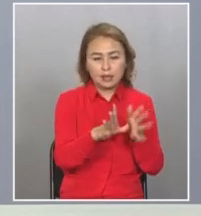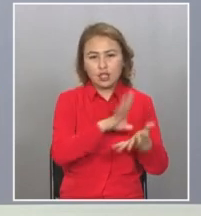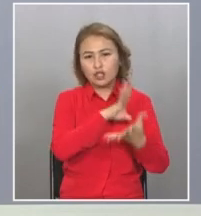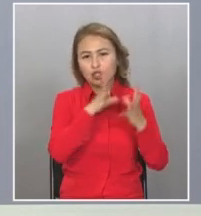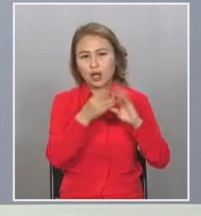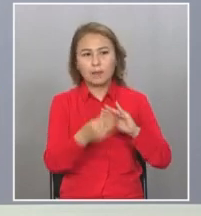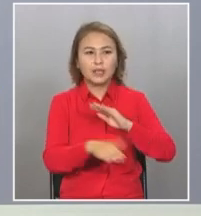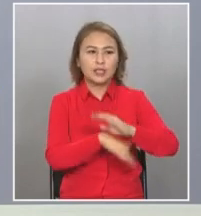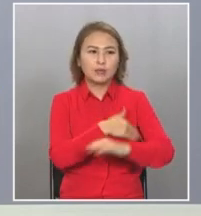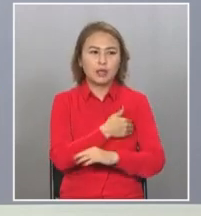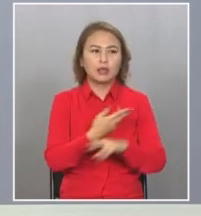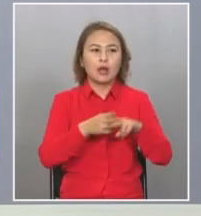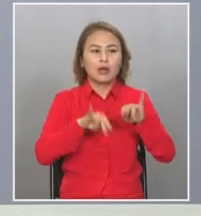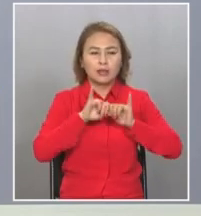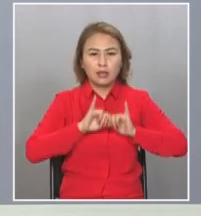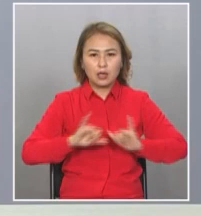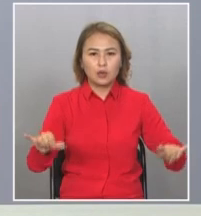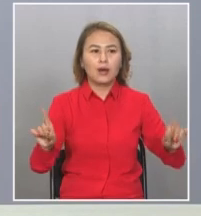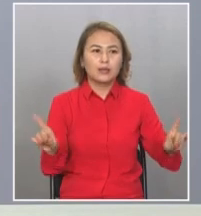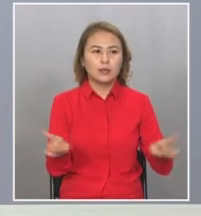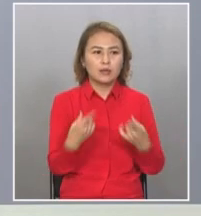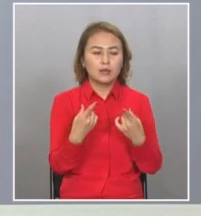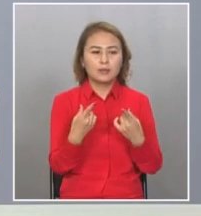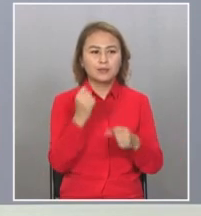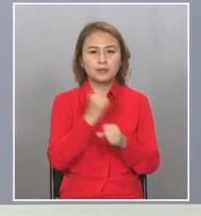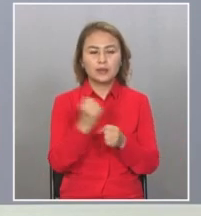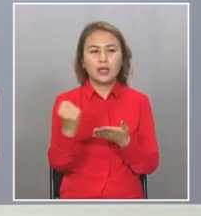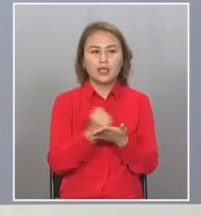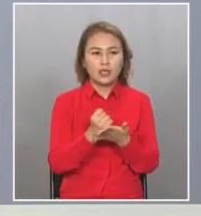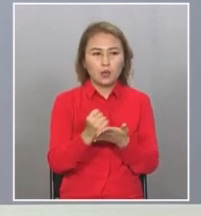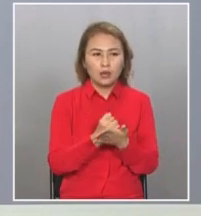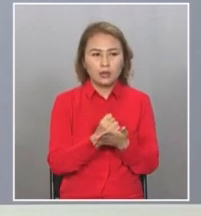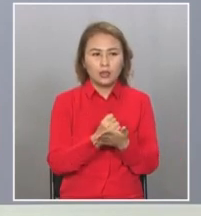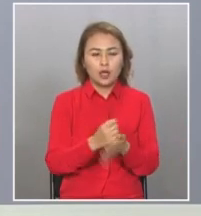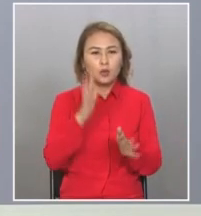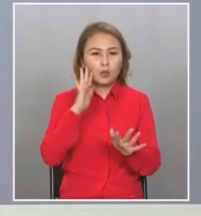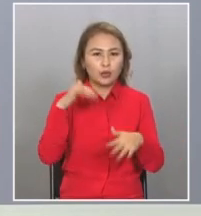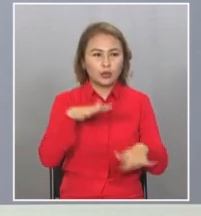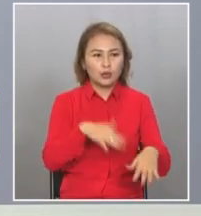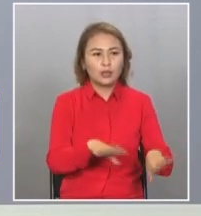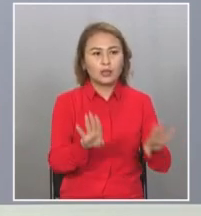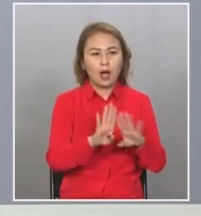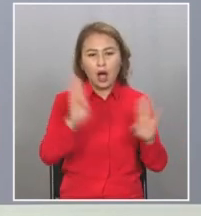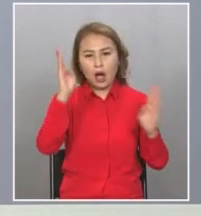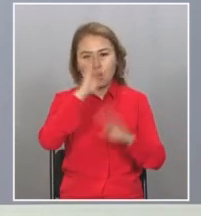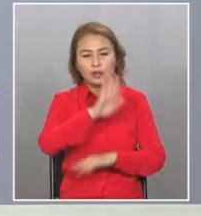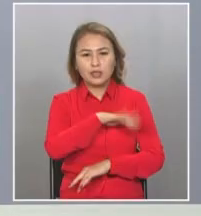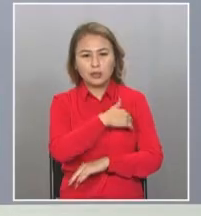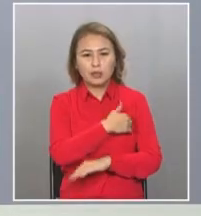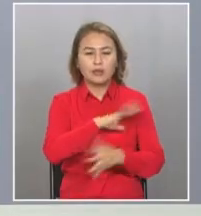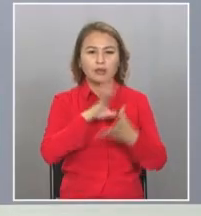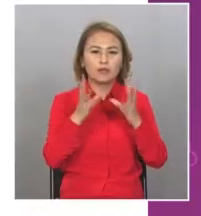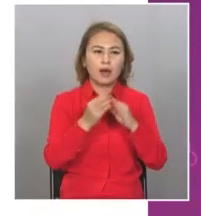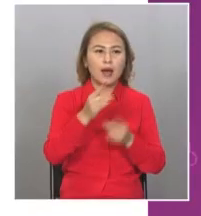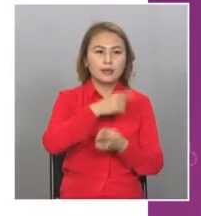жалпы температураның жинаушы резервуар болып табылады. Мұхиттардың ауа температурасымен және